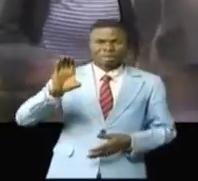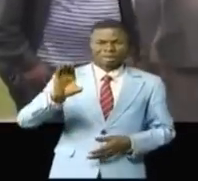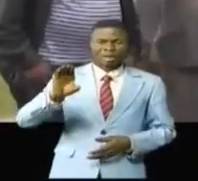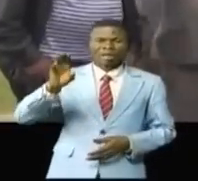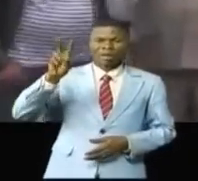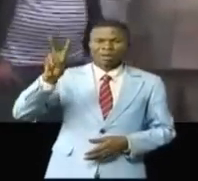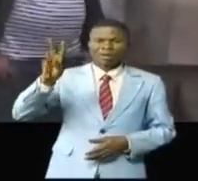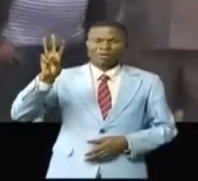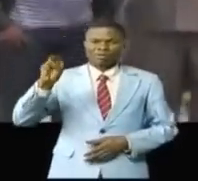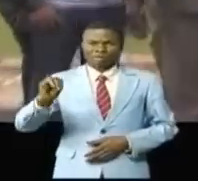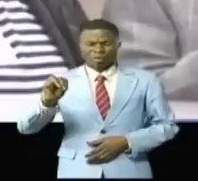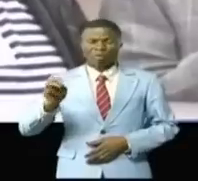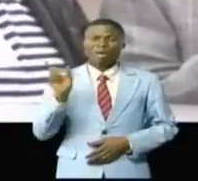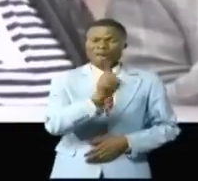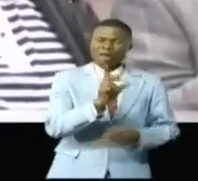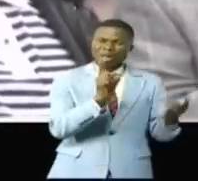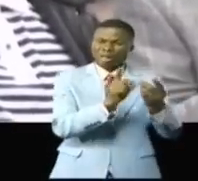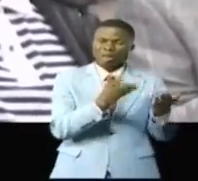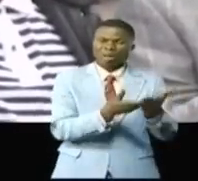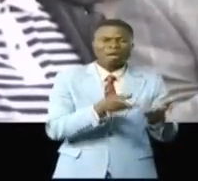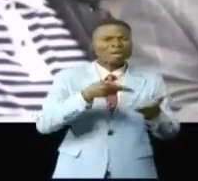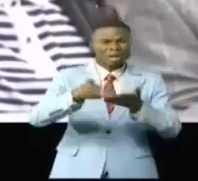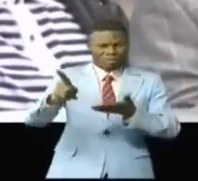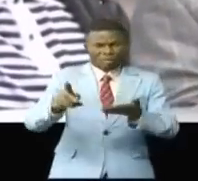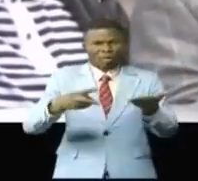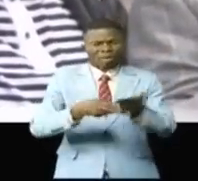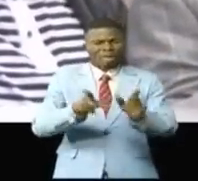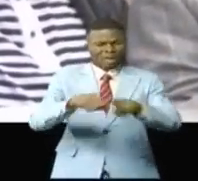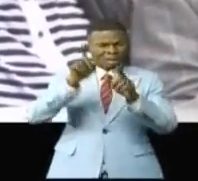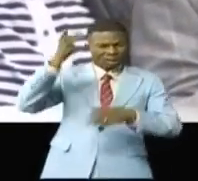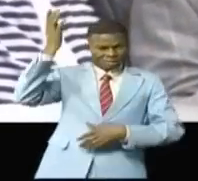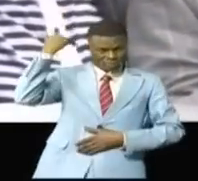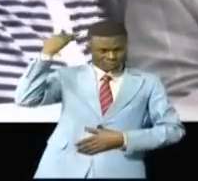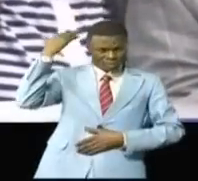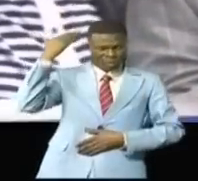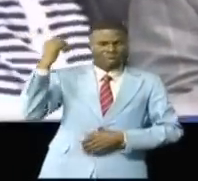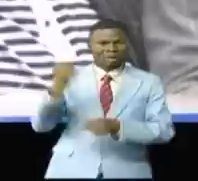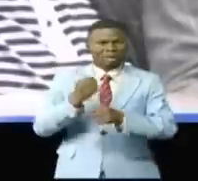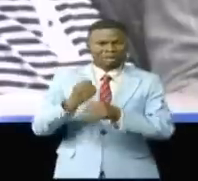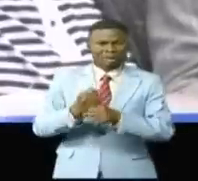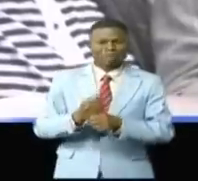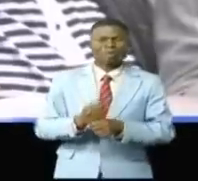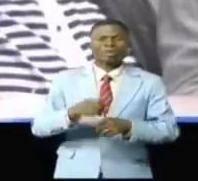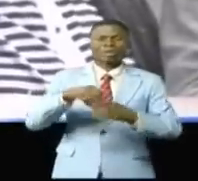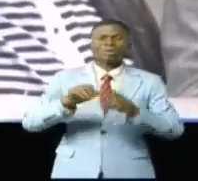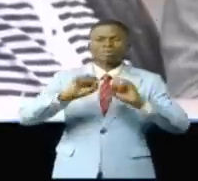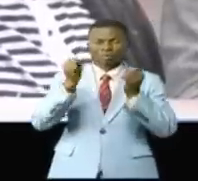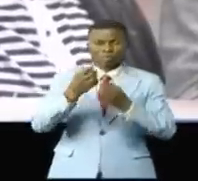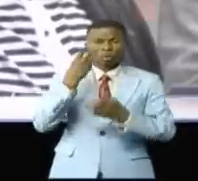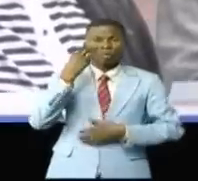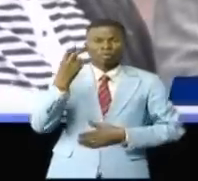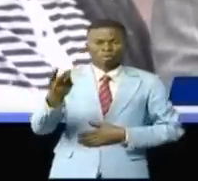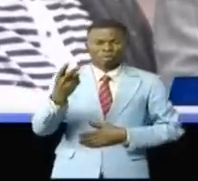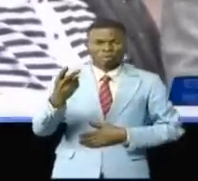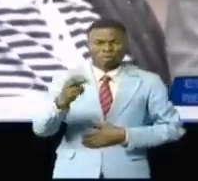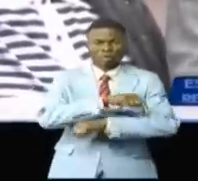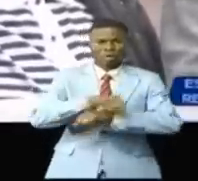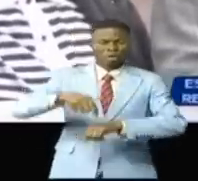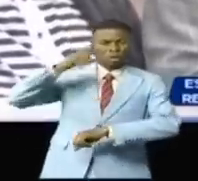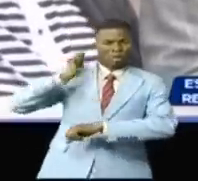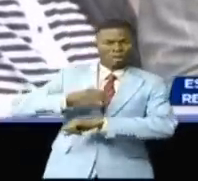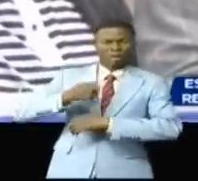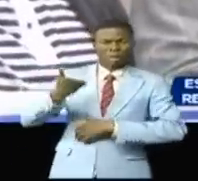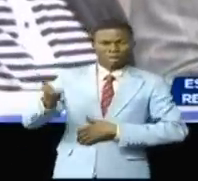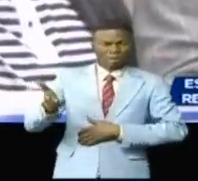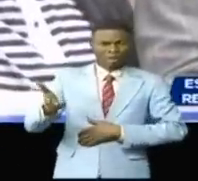l'obligation de l'approcher pour qu'il puisse payer les litiges qu'il avait vis-à-vis de la... Nous avons vu la Cour de cassation